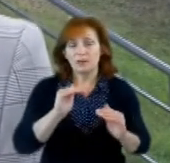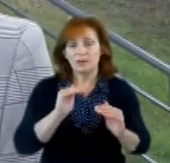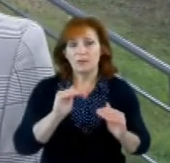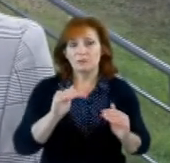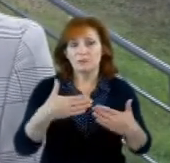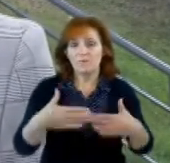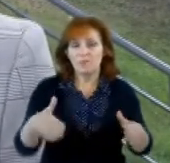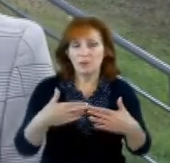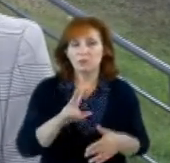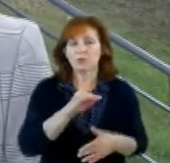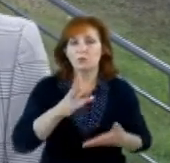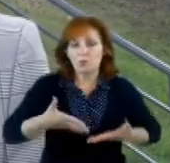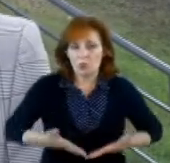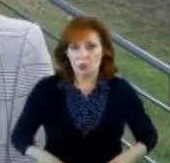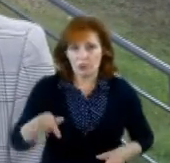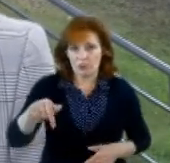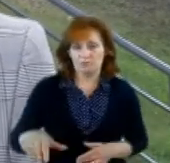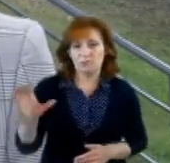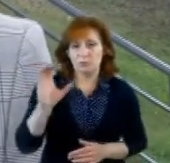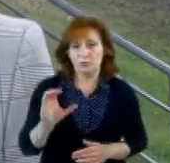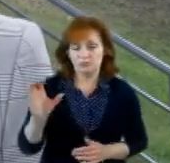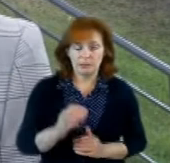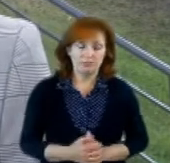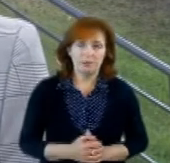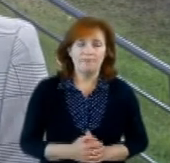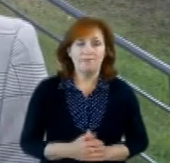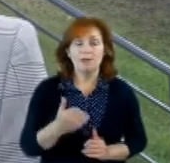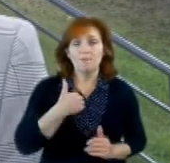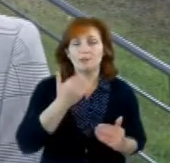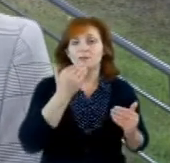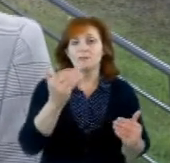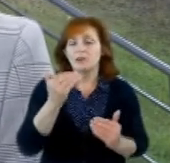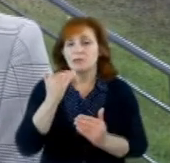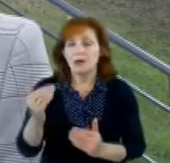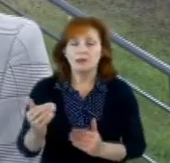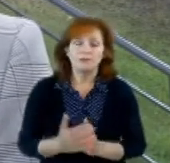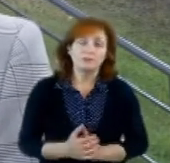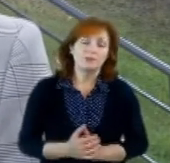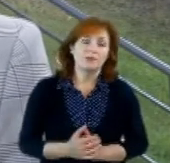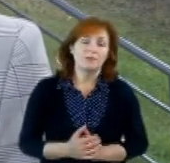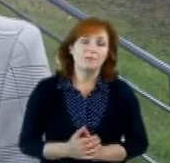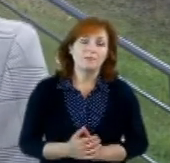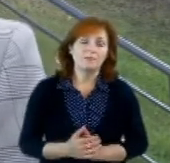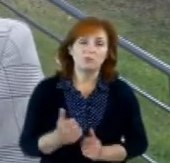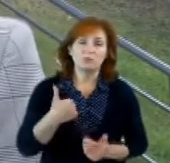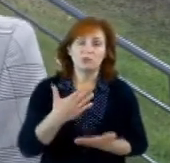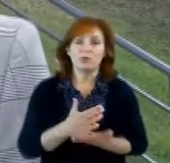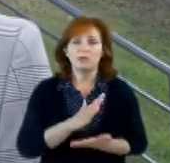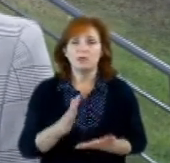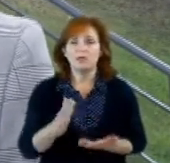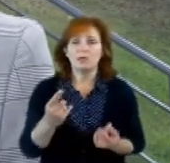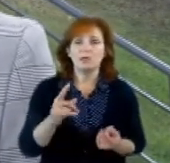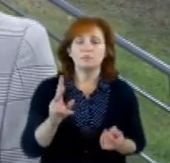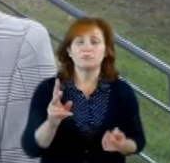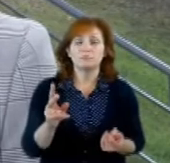родом з Сосниччини. Ну і зверталися, наскільки мені відомо, поки що я не є суб'єктом, який здійснює управління